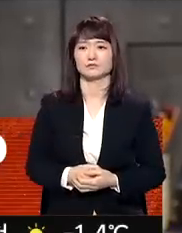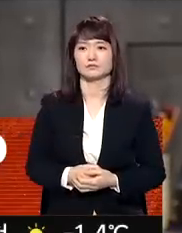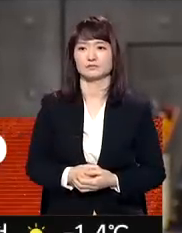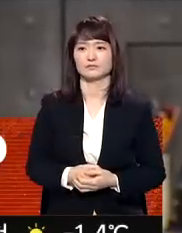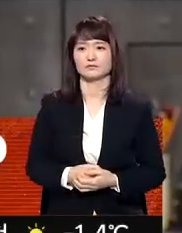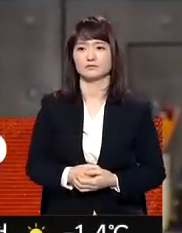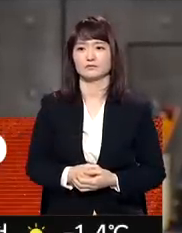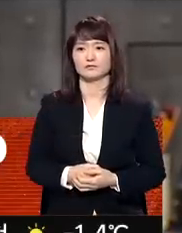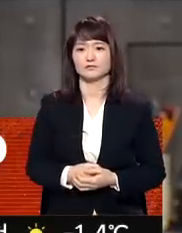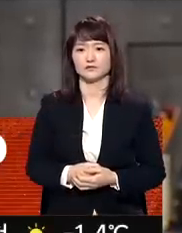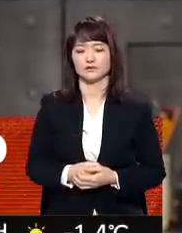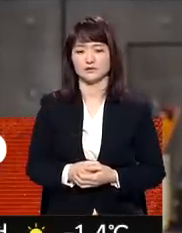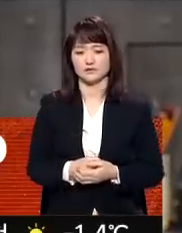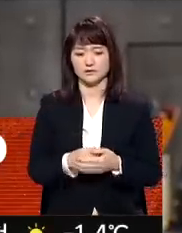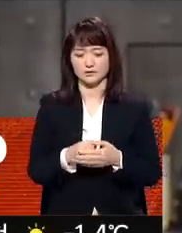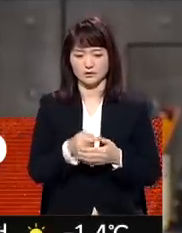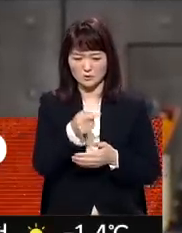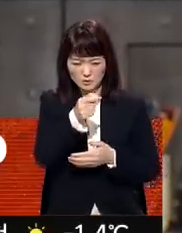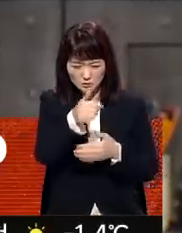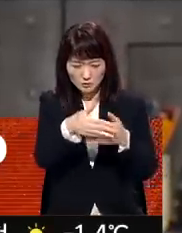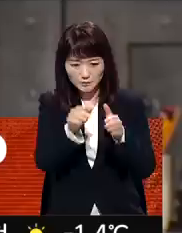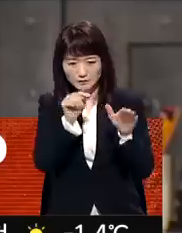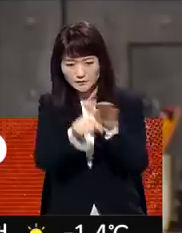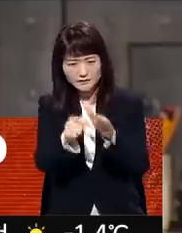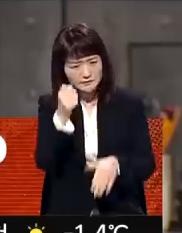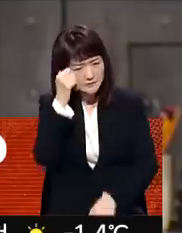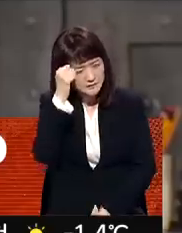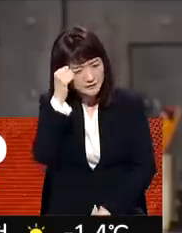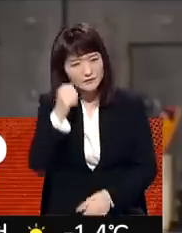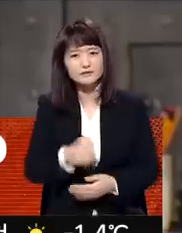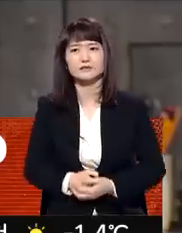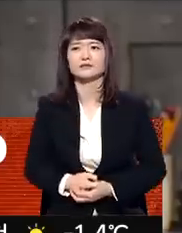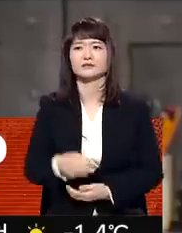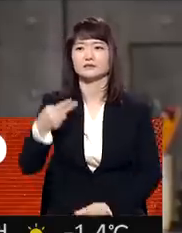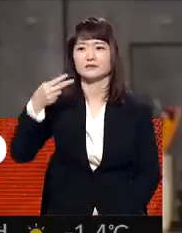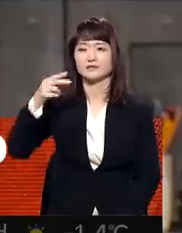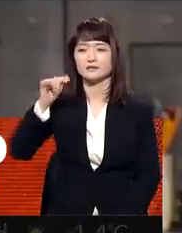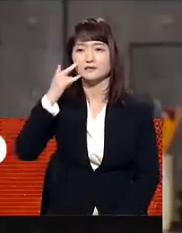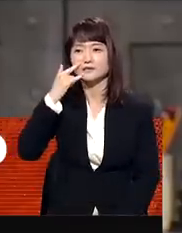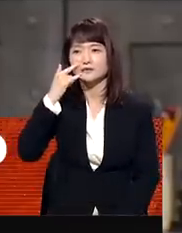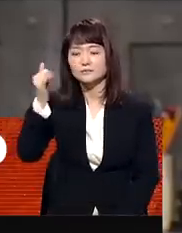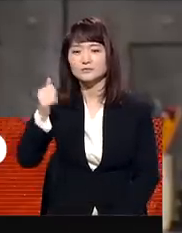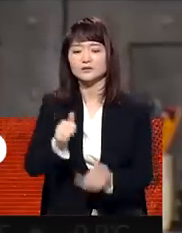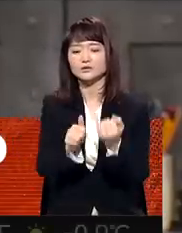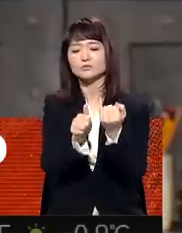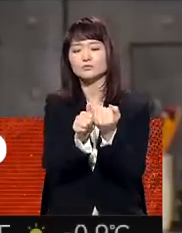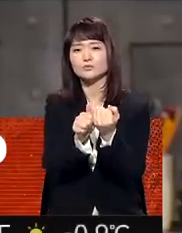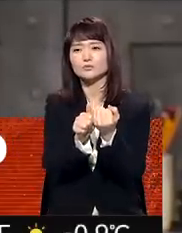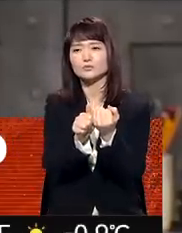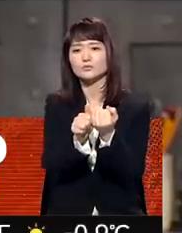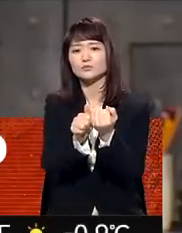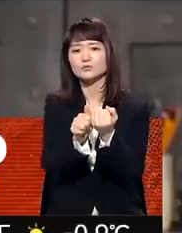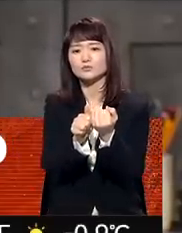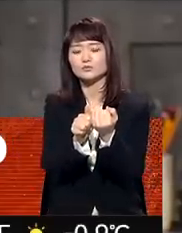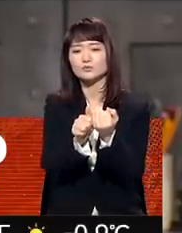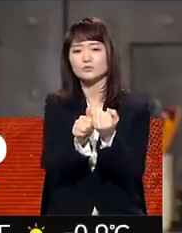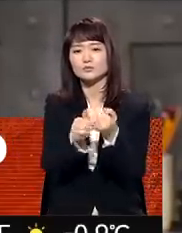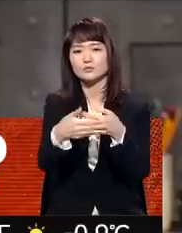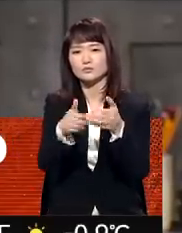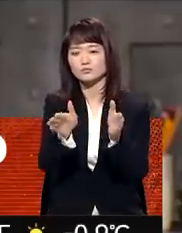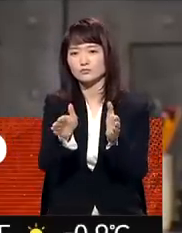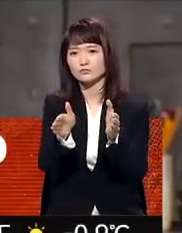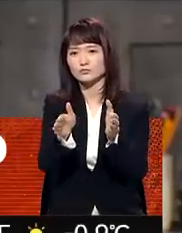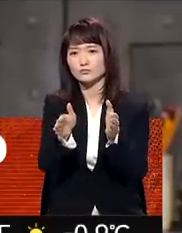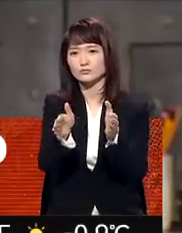저 골방에 가든지 거실에 자야 되지 어떻게 시부모가 그 사이좋은 그 부부 내외를 안방을 찾으려고 그래요